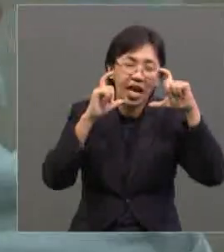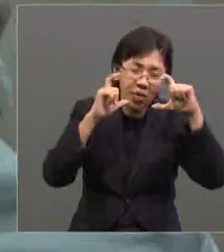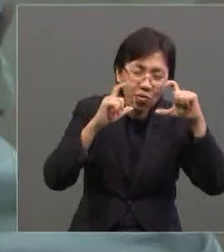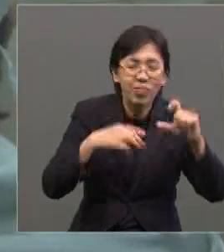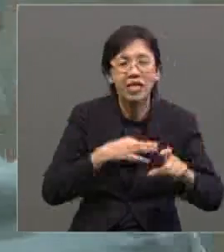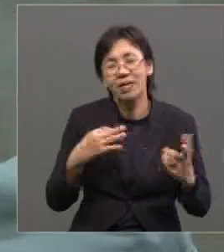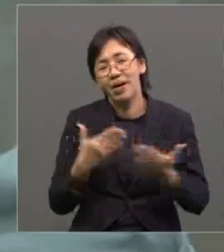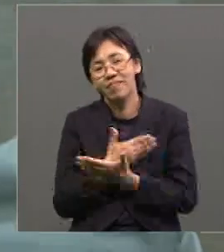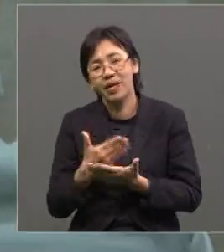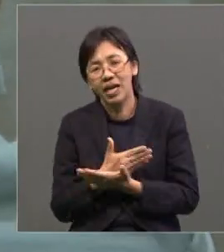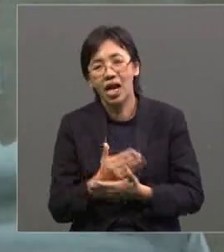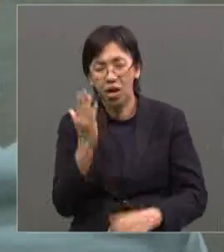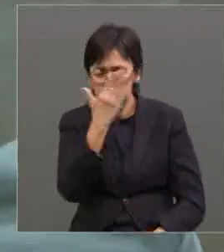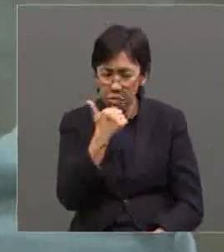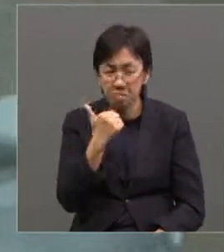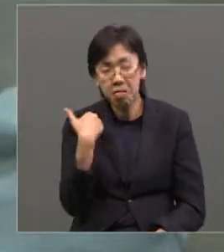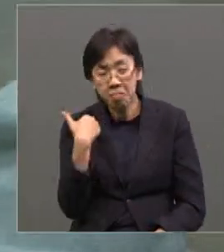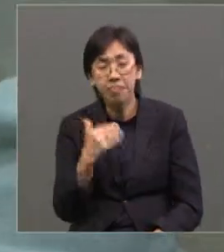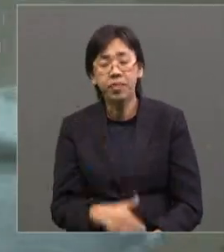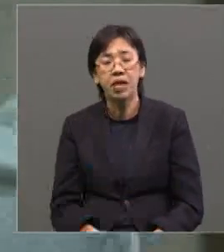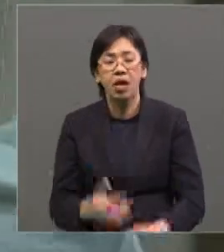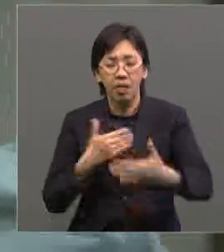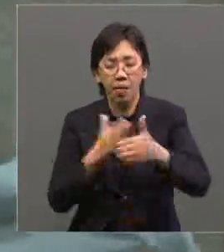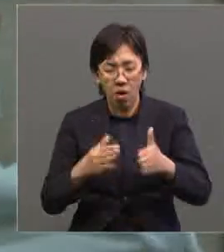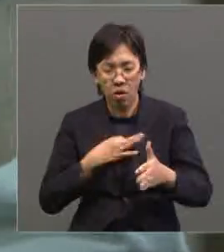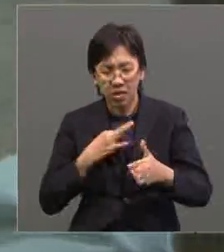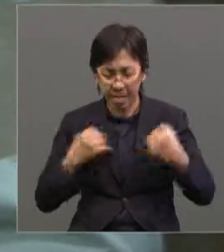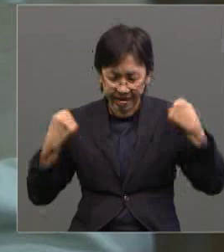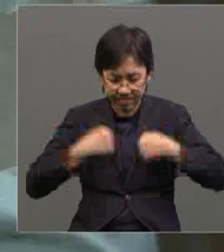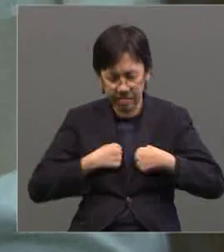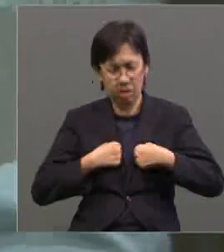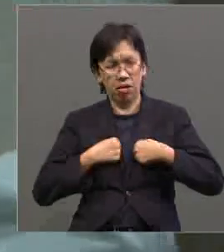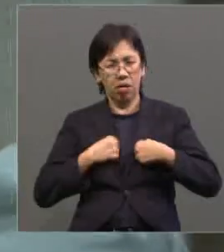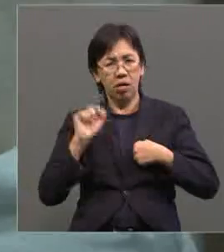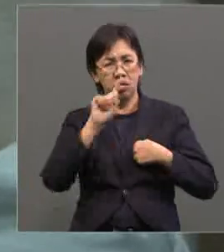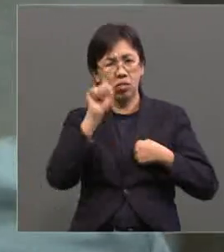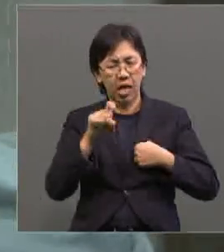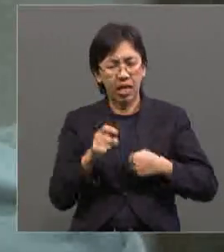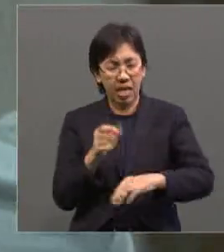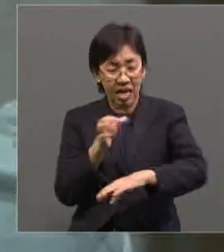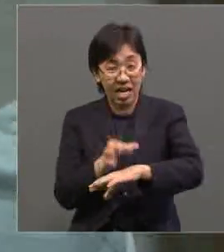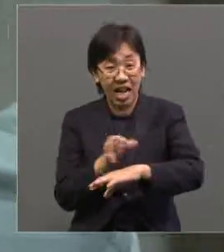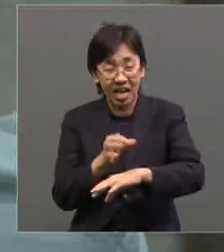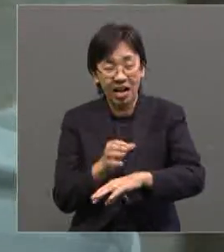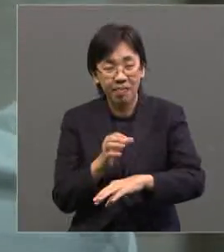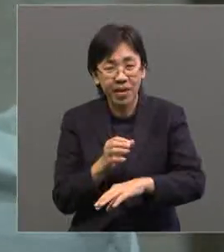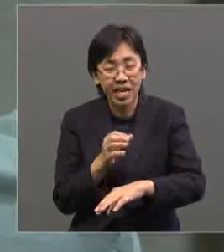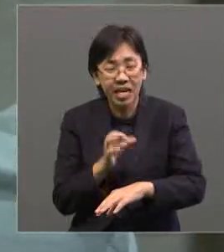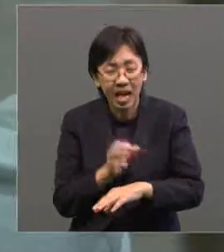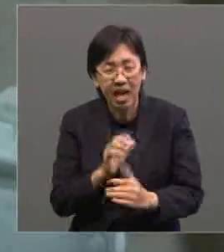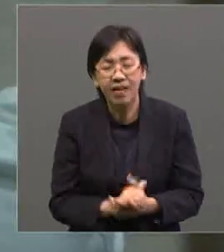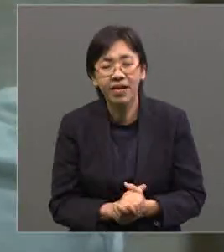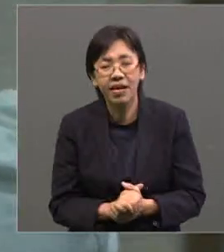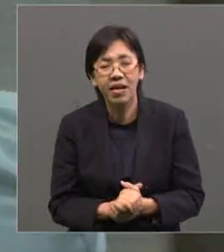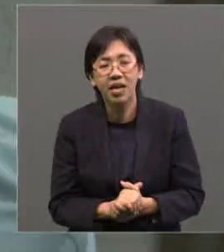รูปก็ต้องไปเปลี่ยนเสื้อผ้าดูความสวยงามนะคะพอเข้าไปในห้องแต่งตัวเนี่ยสังเกตเห็นนาฬิกาเรือนนึงตั้งอยู่เป็นนาฬิกาแบบ